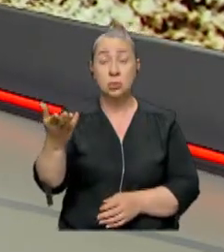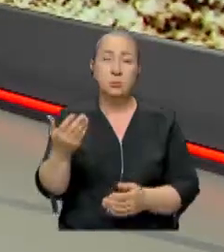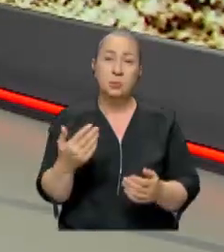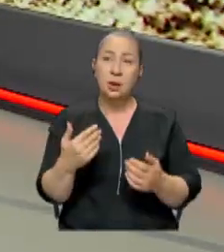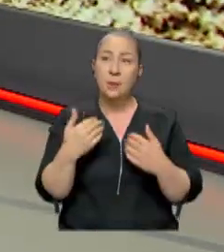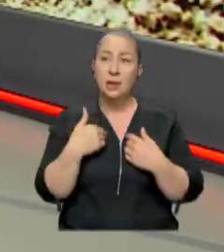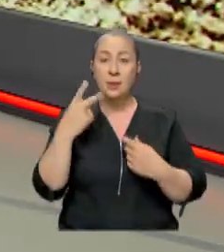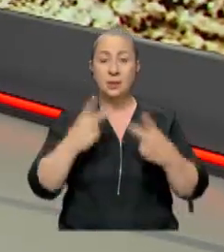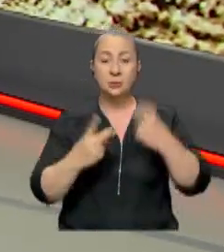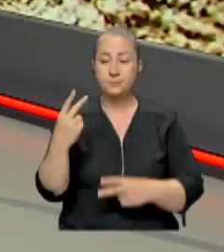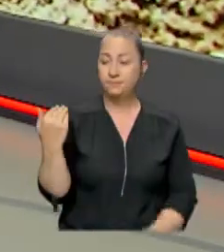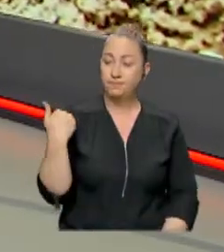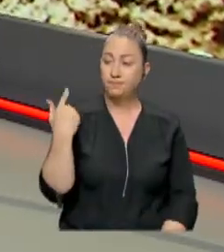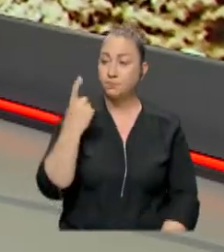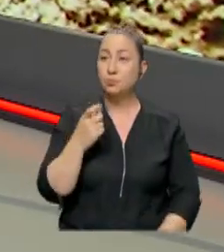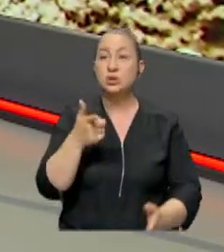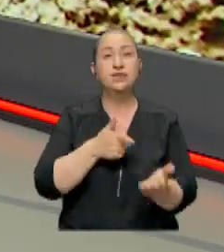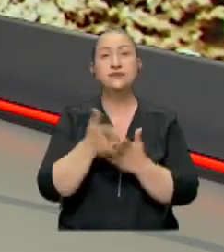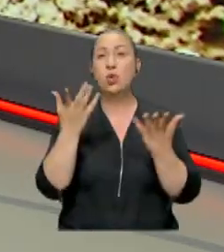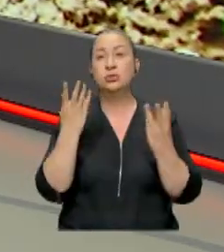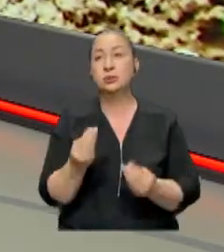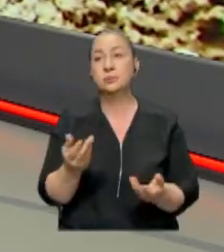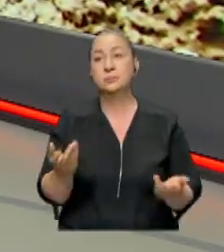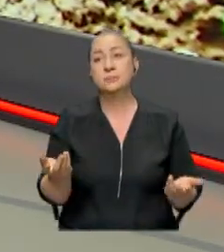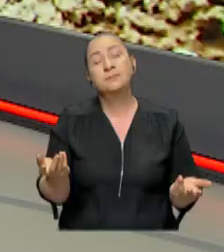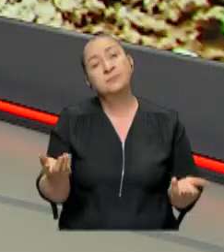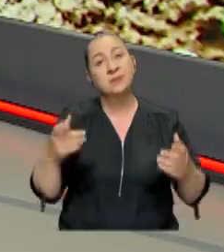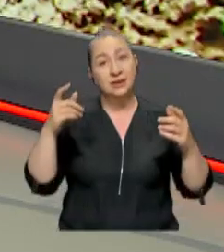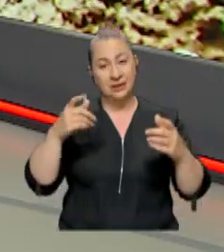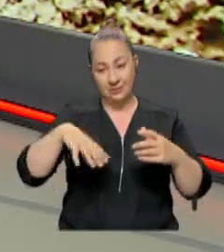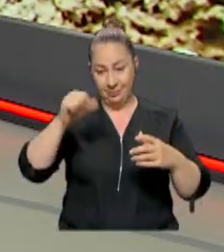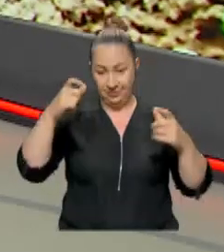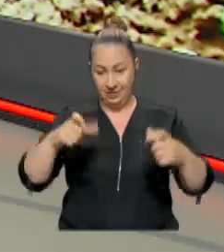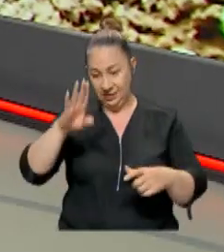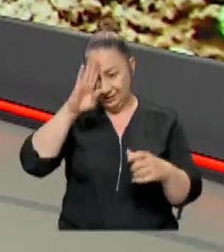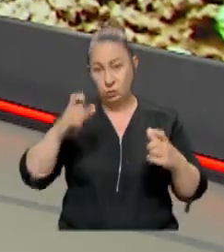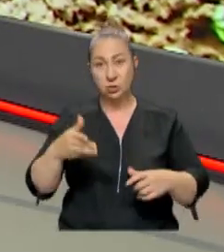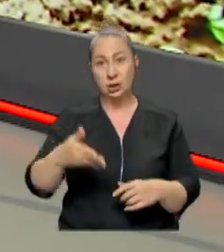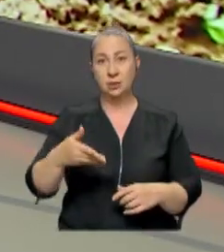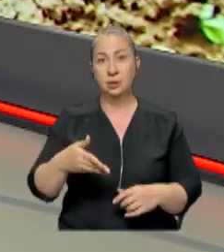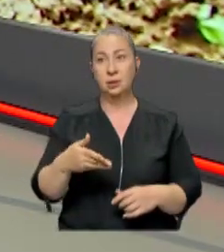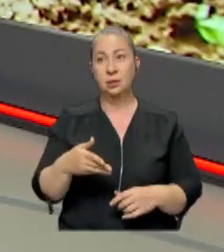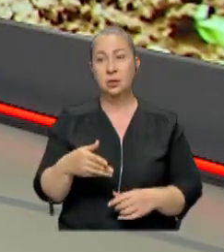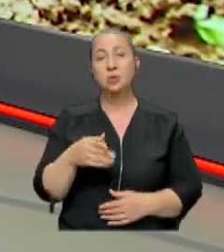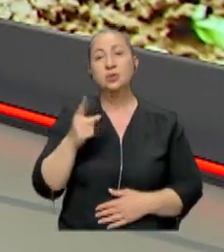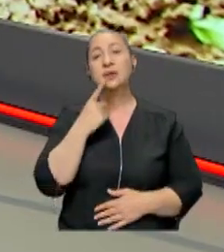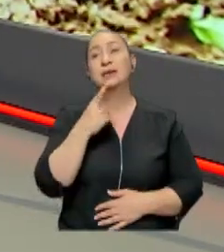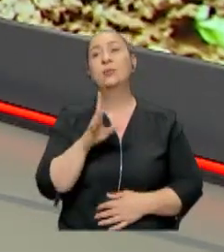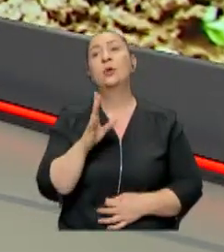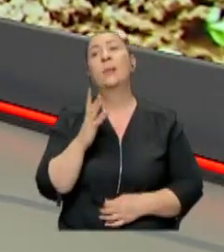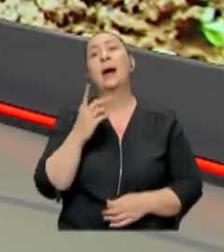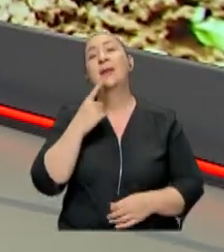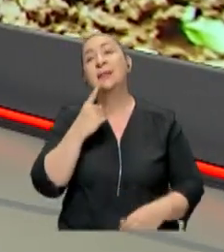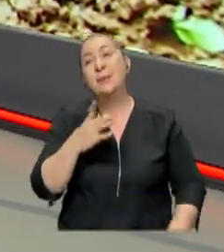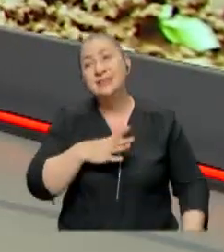Bana zaman zaman şu soruluyor. Ne olacak bu çiftçinin hali diye kentte, şehirde, İstanbul'da. Şunu da demiyorum ama